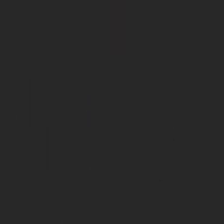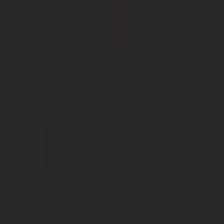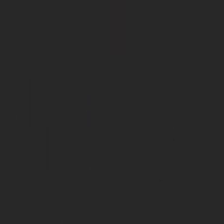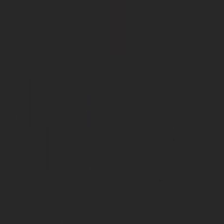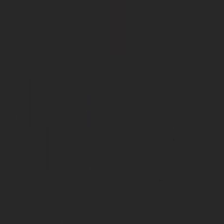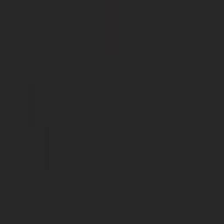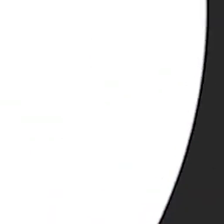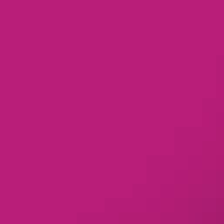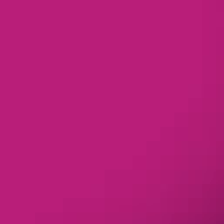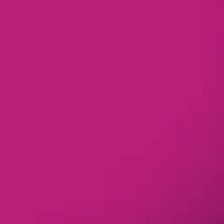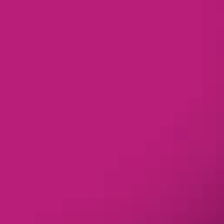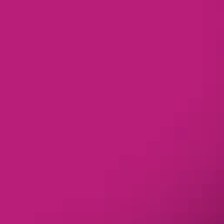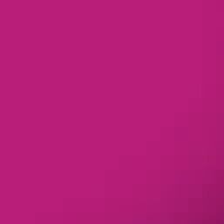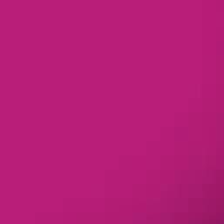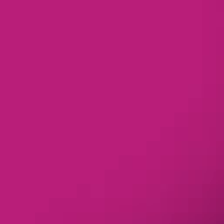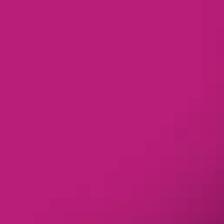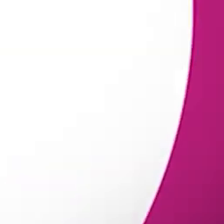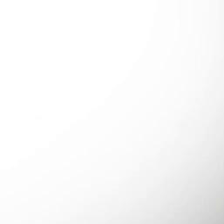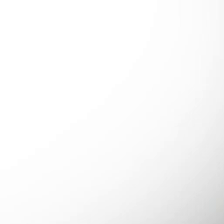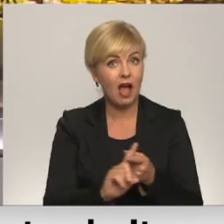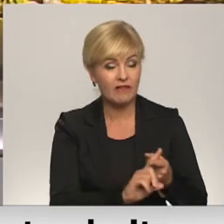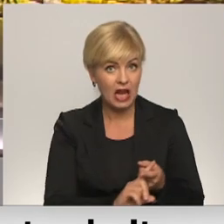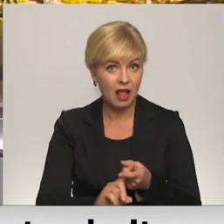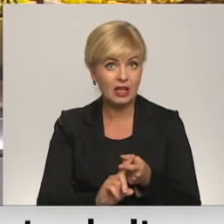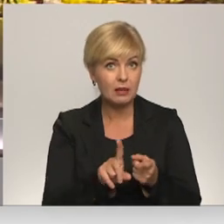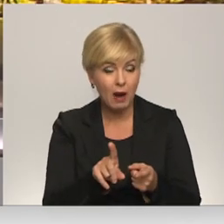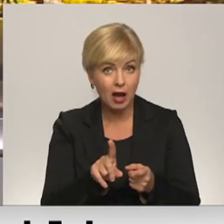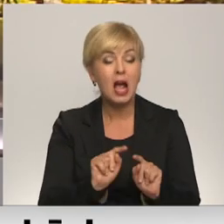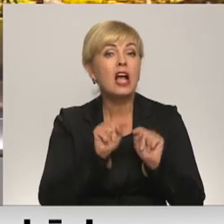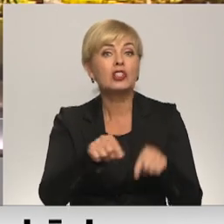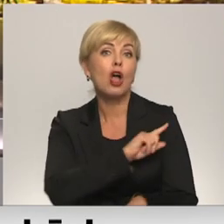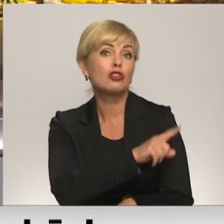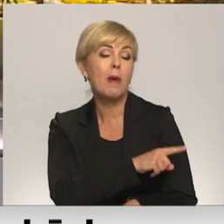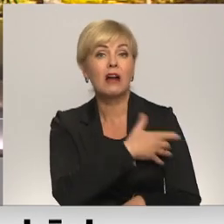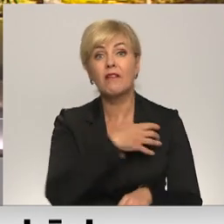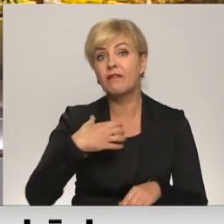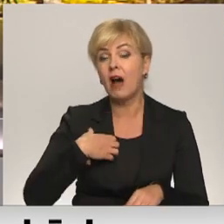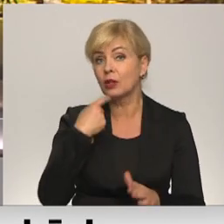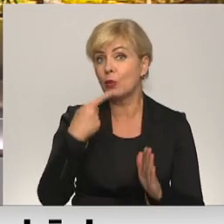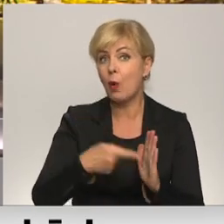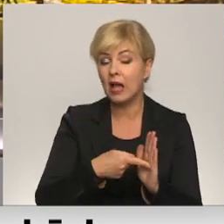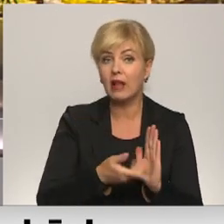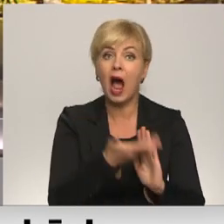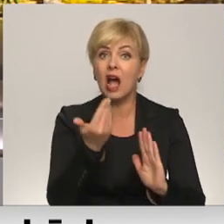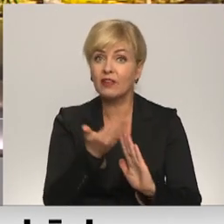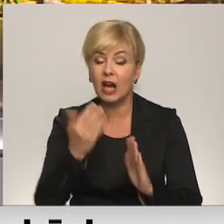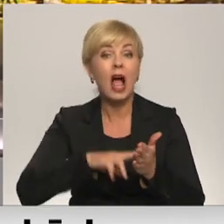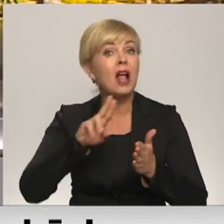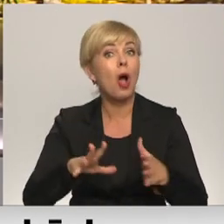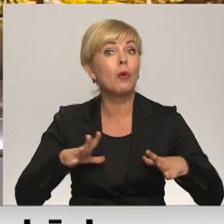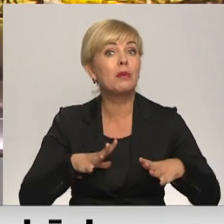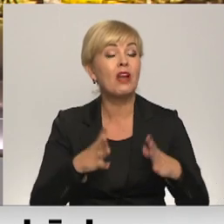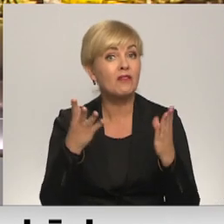Re, viss ēters ir te! Stājušies spēkā valdības noteiktie atvieglojumi, kas ļauj